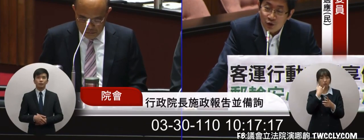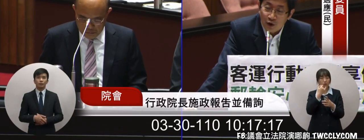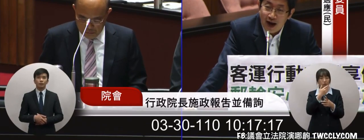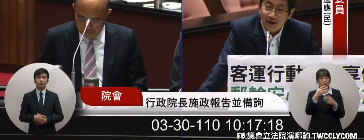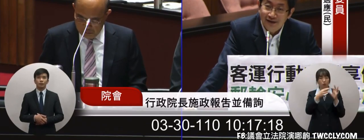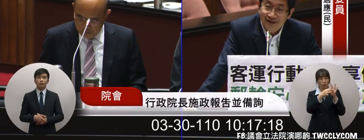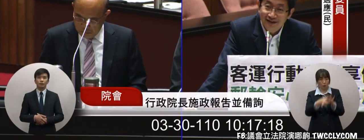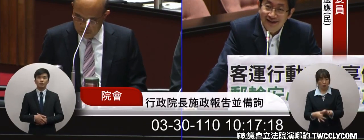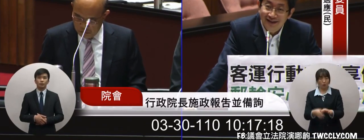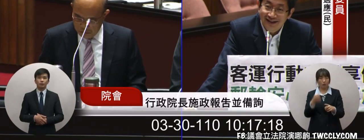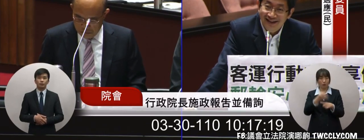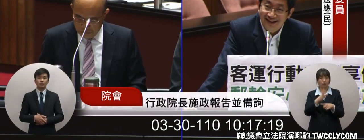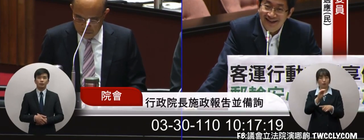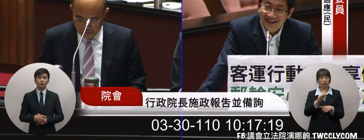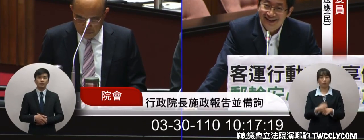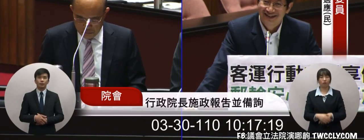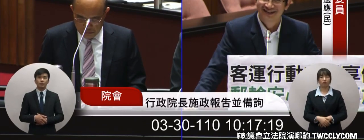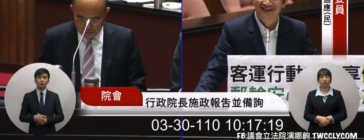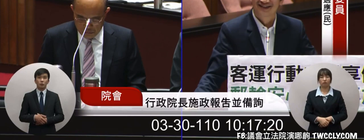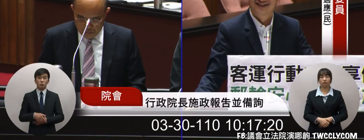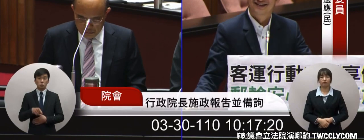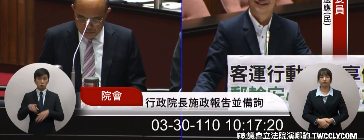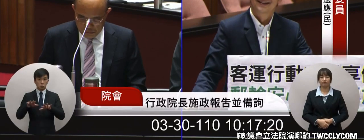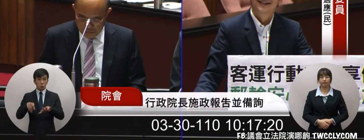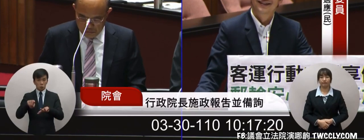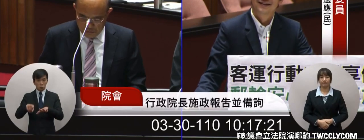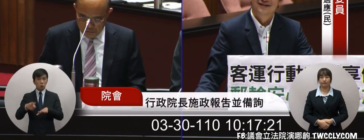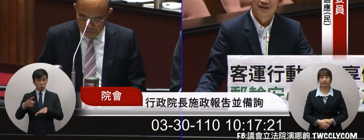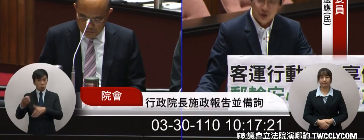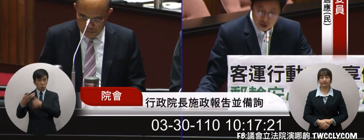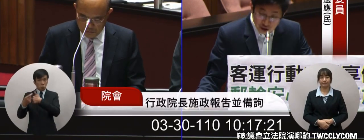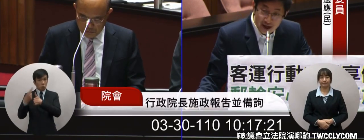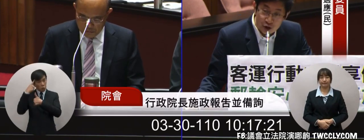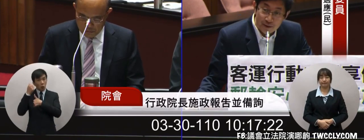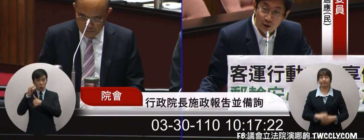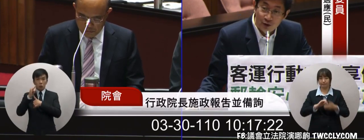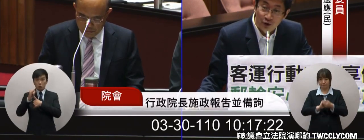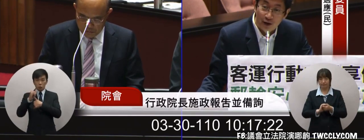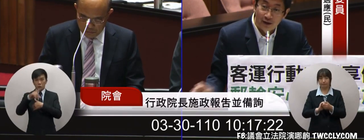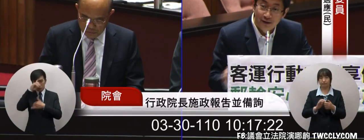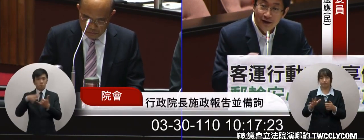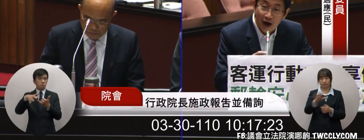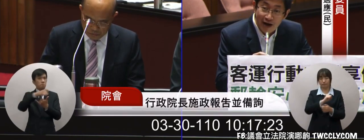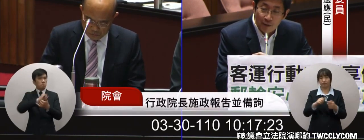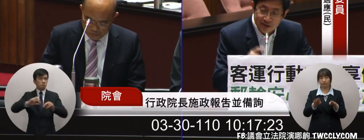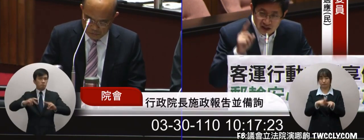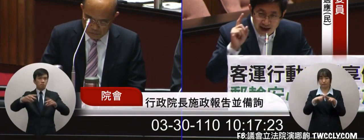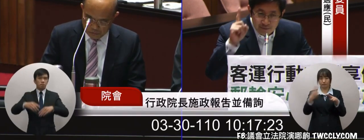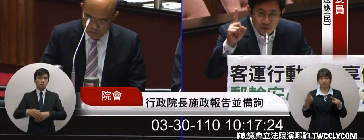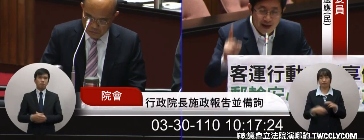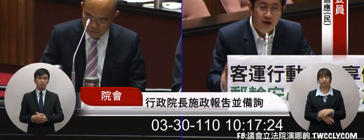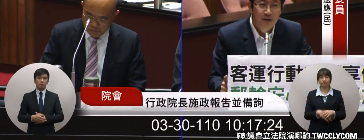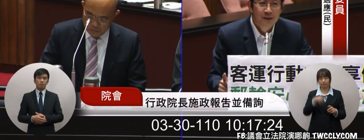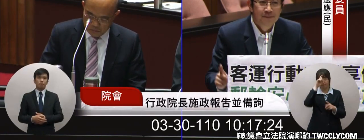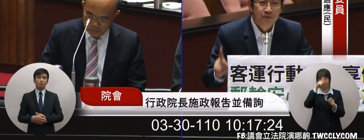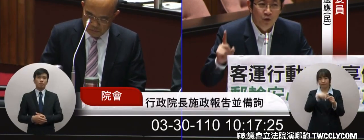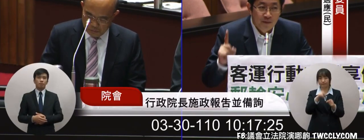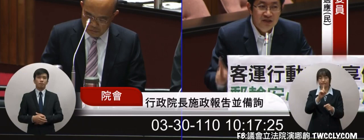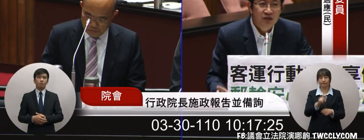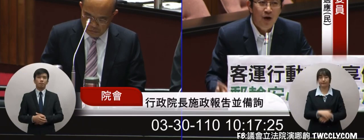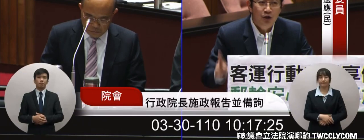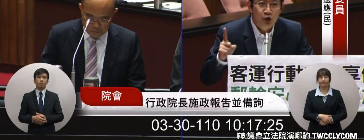有沒有可能續推啊因為效果不錯我們就全面推動了所以確定要全面推動就對了好那我們其他一個目標